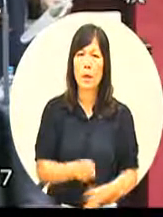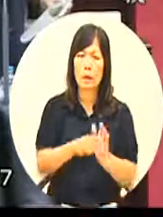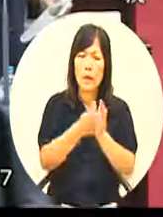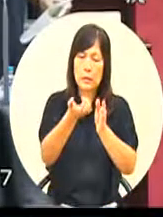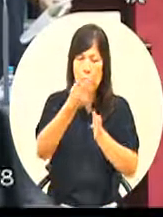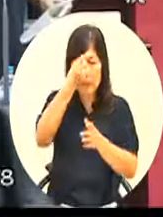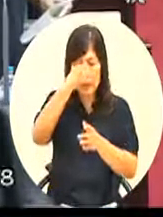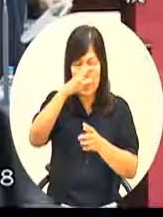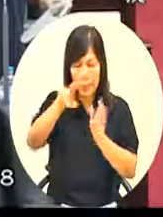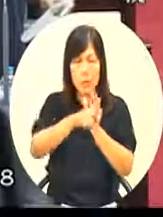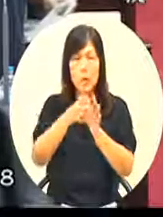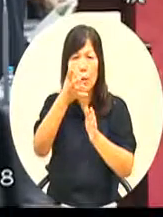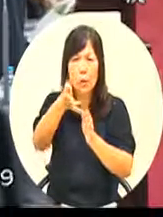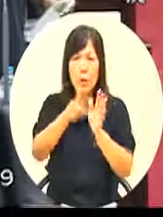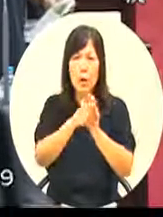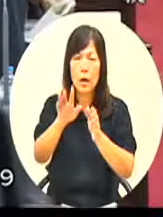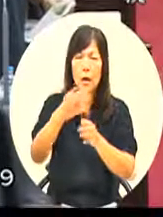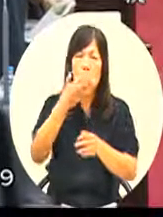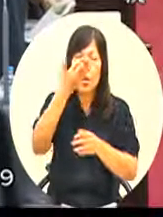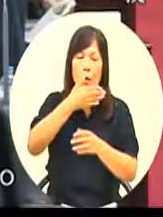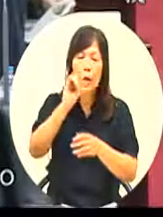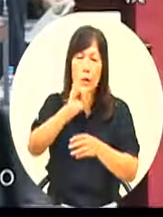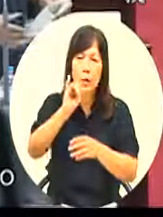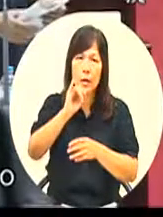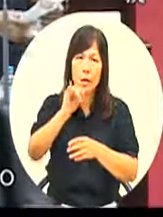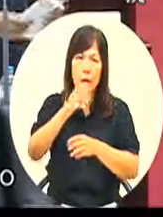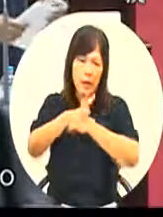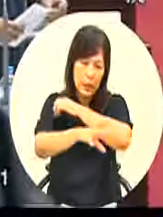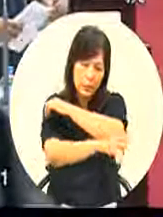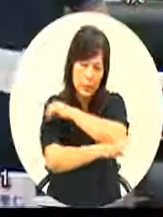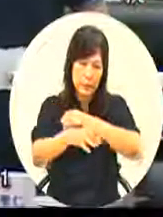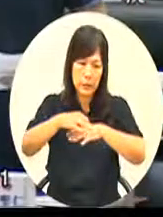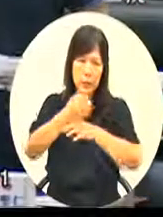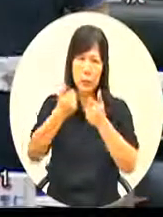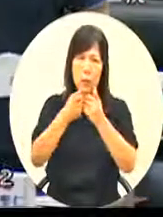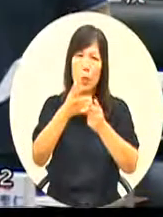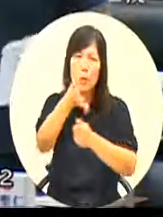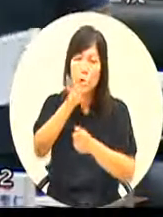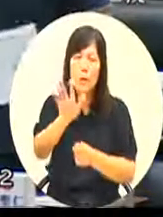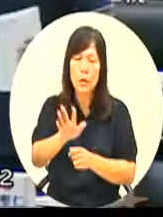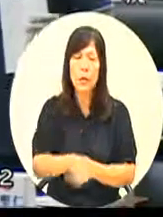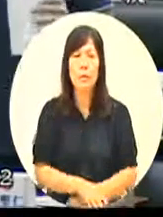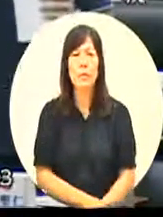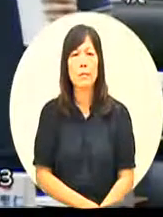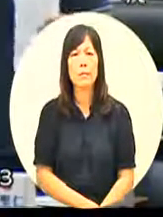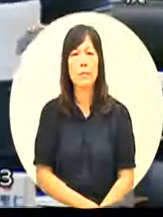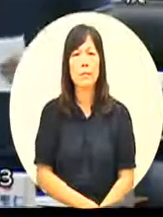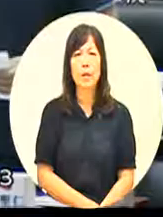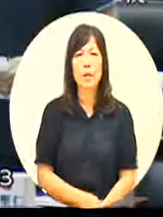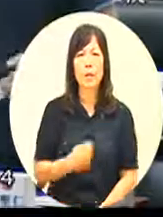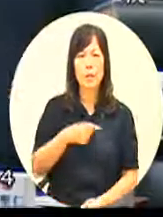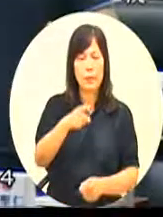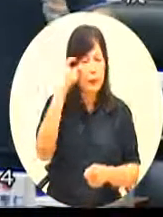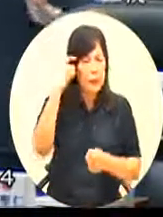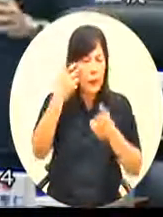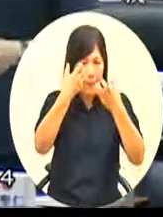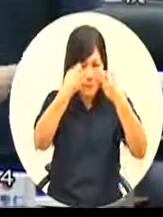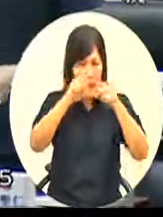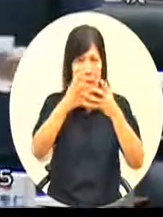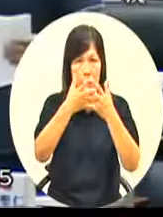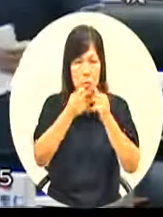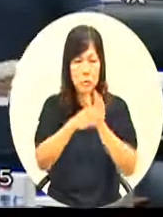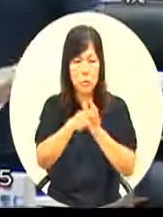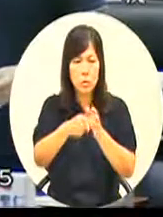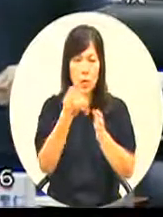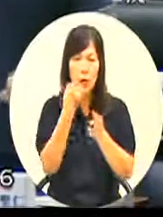的时候，我请教了彭婉如基金会他们的一些看法哈。其实我们很重视毕业的学生，他该科